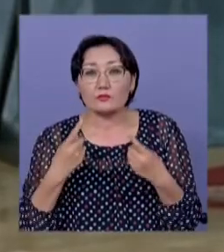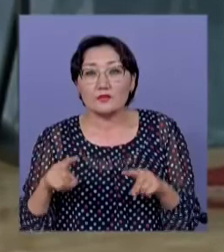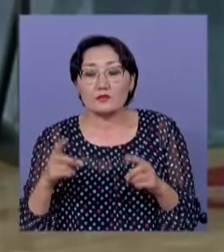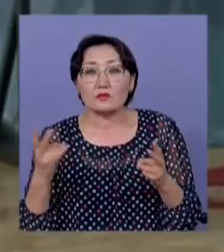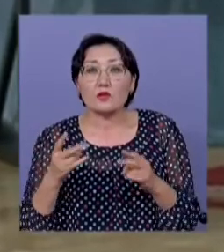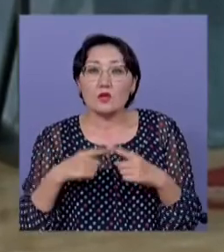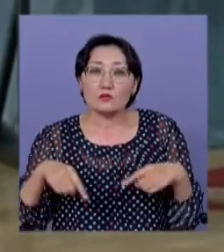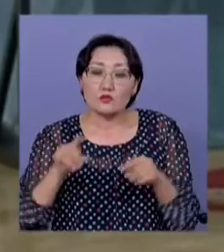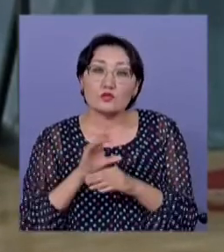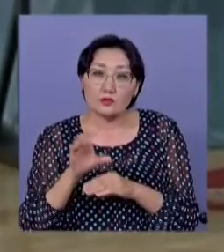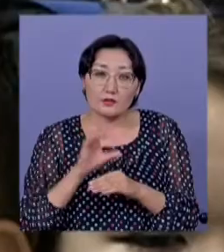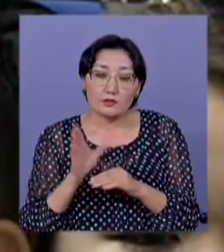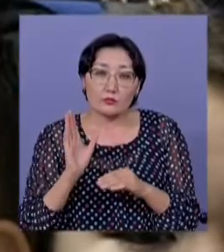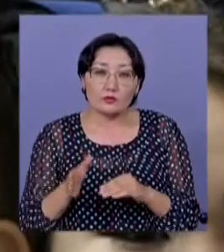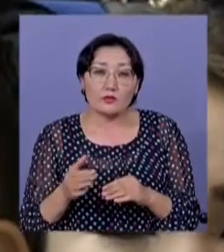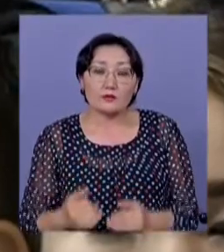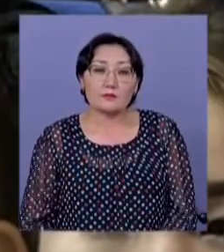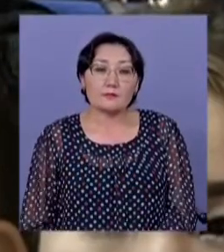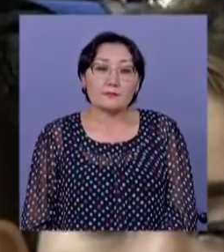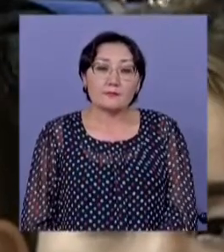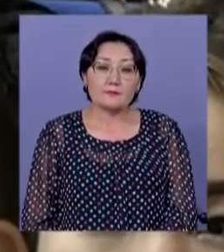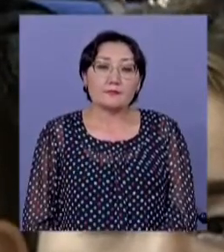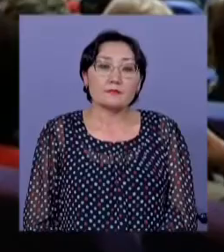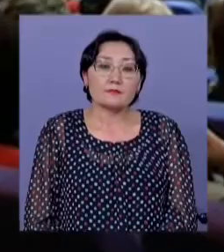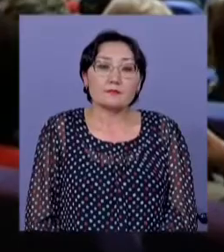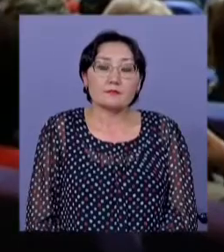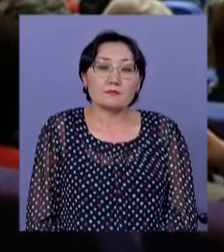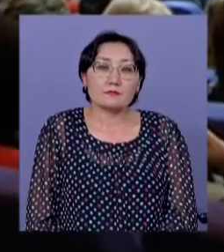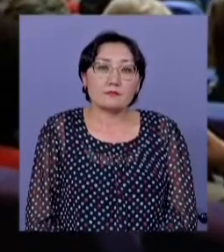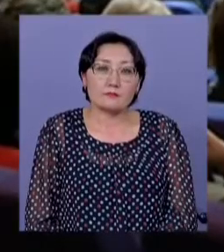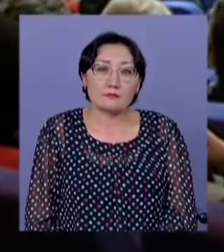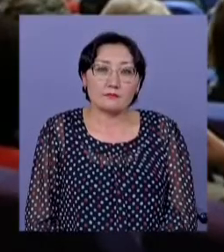басқа да тиісті орындарға жолданатын болды. Қуан Нұрақын, Валерий Таубалдиев, Алматы телеарнасы.